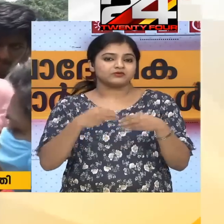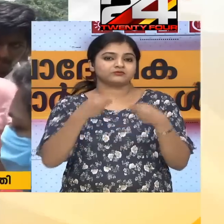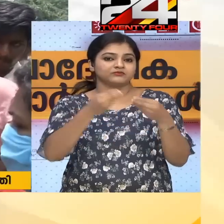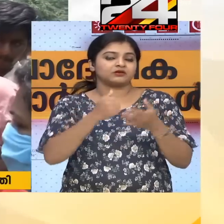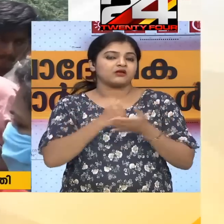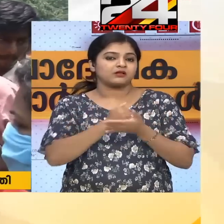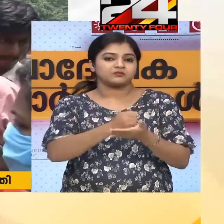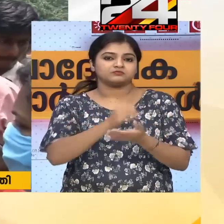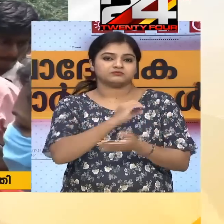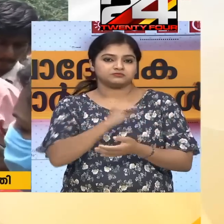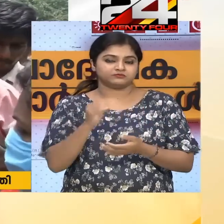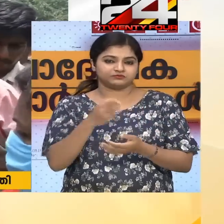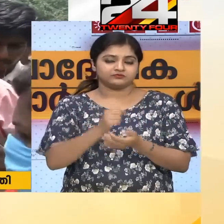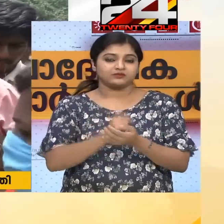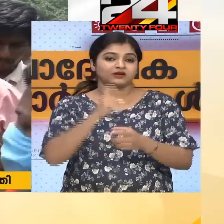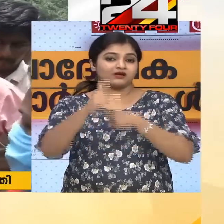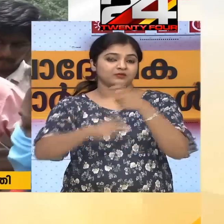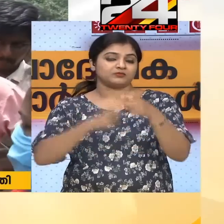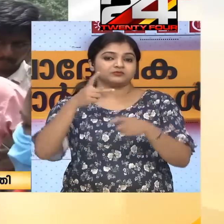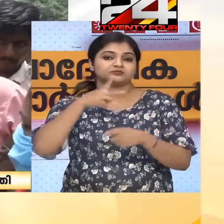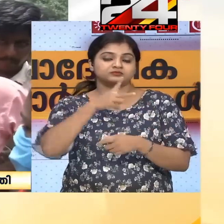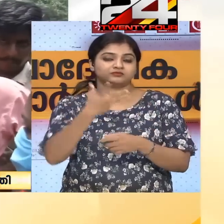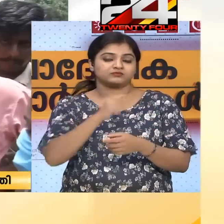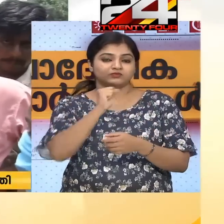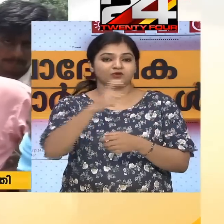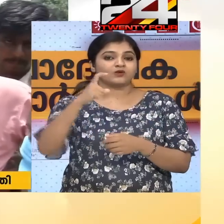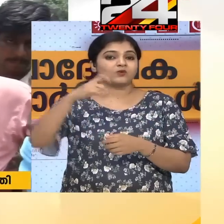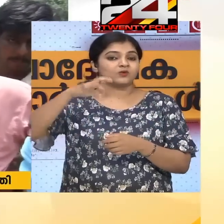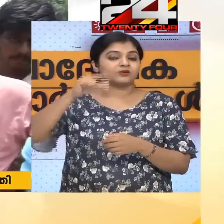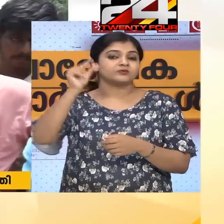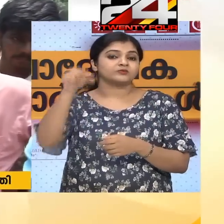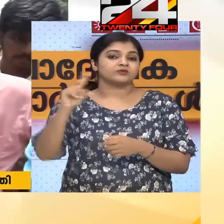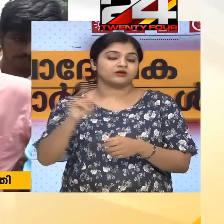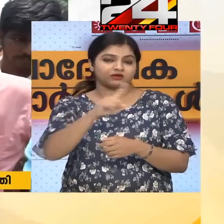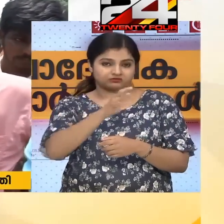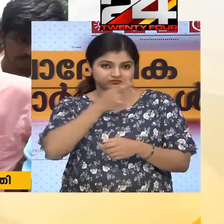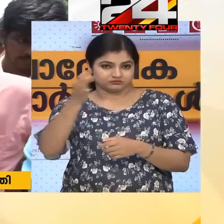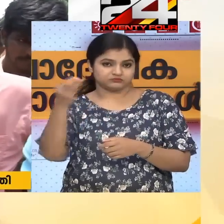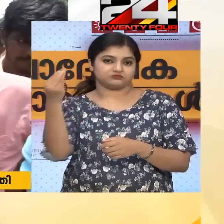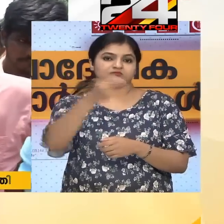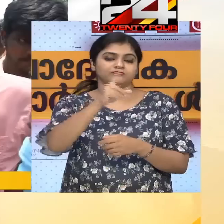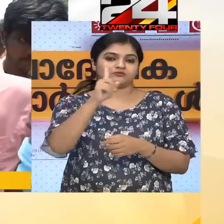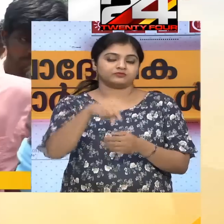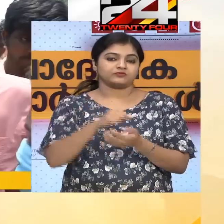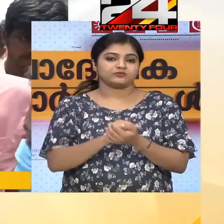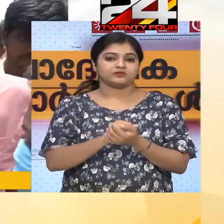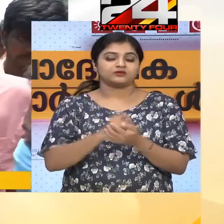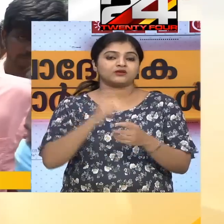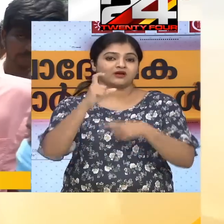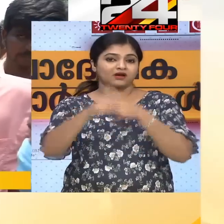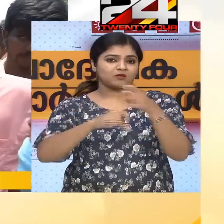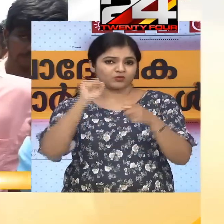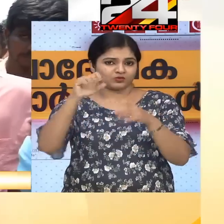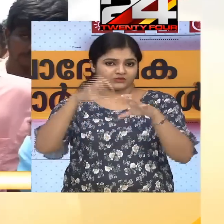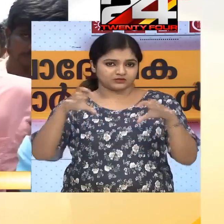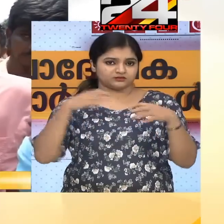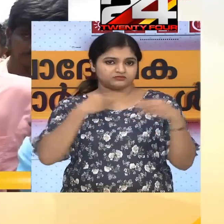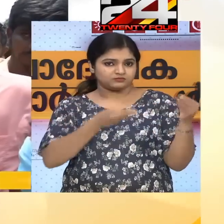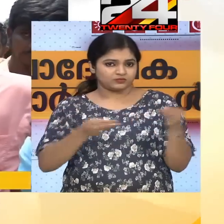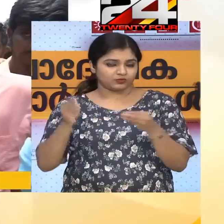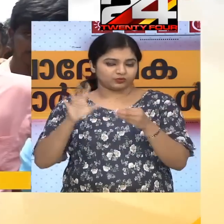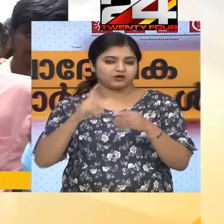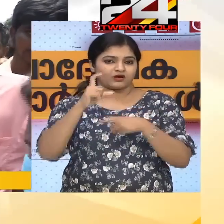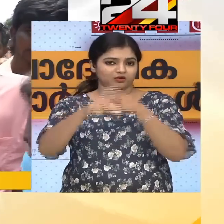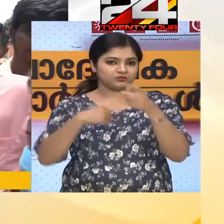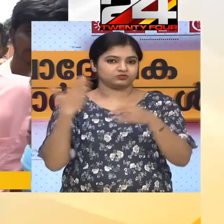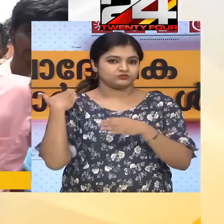കഴിഞ്ഞിട്ടില്ല. കമ്പനി മാനേജ്മെൻറ്റ് പറയുന്നത് എന്താണെന്ന് വെച്ചിട്ടുണ്ടെങ്കിൽ നിങ്ങൾ കോൺട്രാക്ടേഴ്സിനെ ബന്ധപ്പെടുക, അവരിൽ നിന്ന് വാങ്ങുക, കമ്പനിയുടെ പ്രോഡക്റ്റാണ് ഞങ്ങൾ കൊണ്ടുപോകുന്നത്. അപ്പോൾ കമ്പനിക്ക് അതിൻ്റെതായ ഒരു